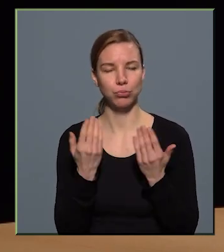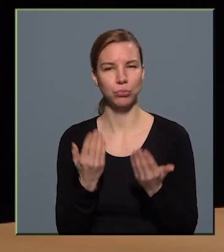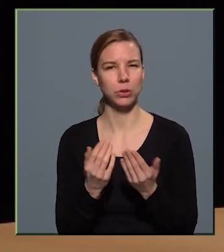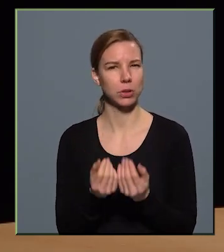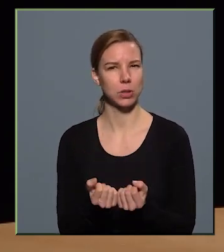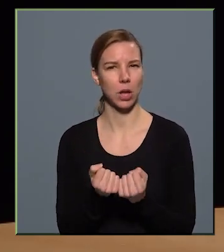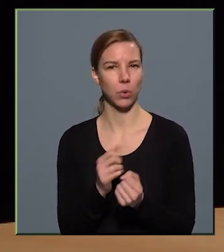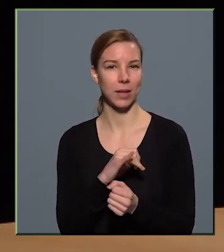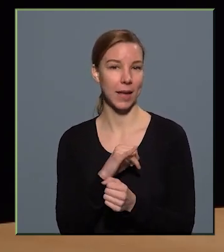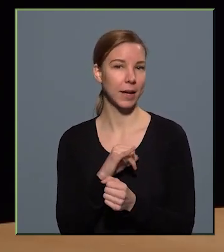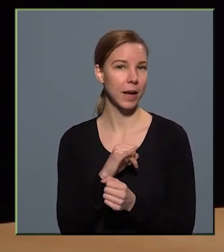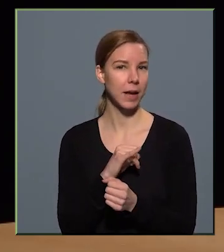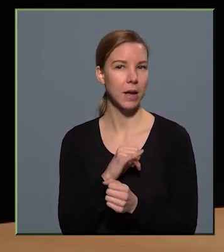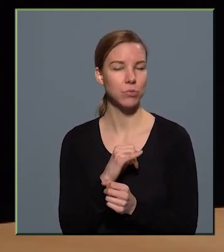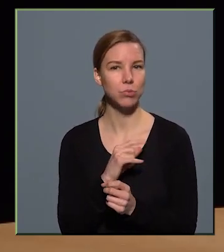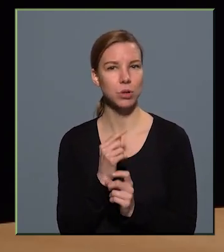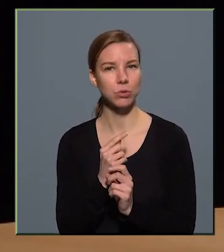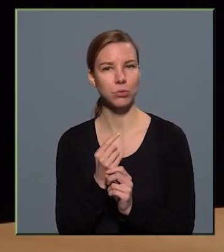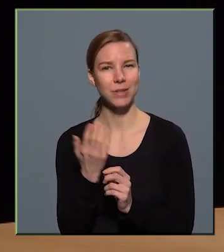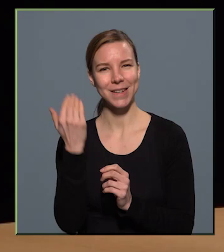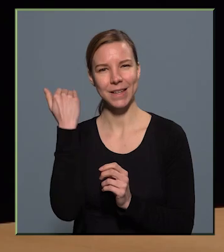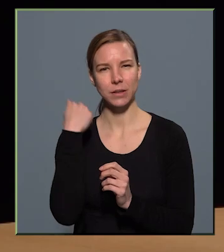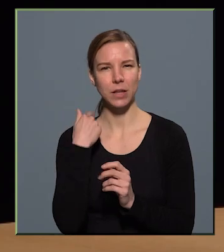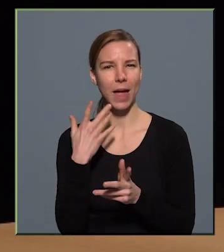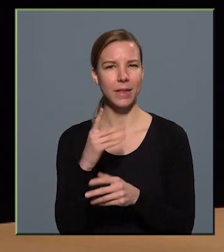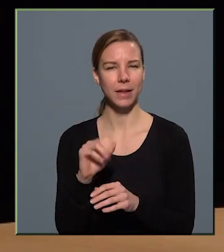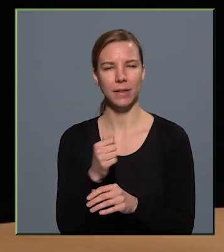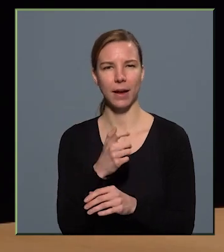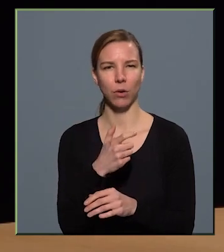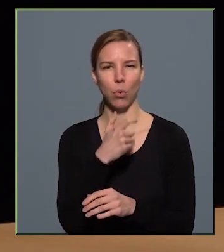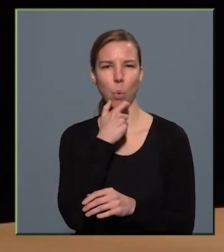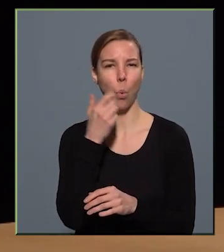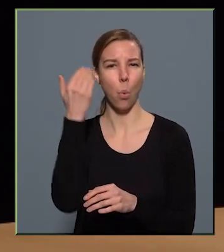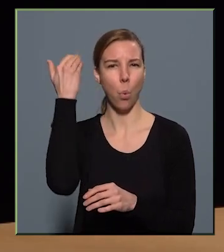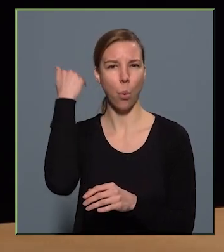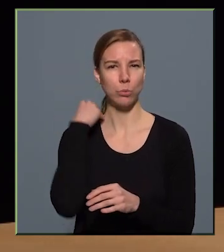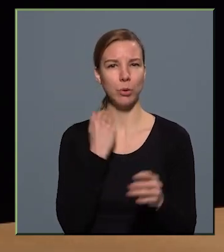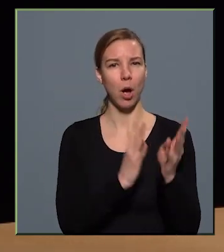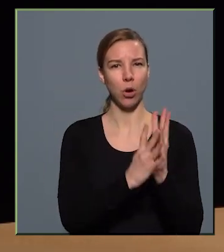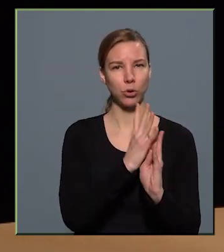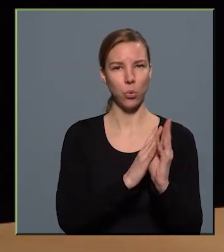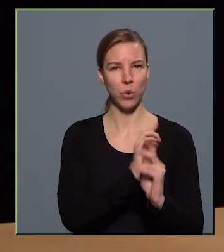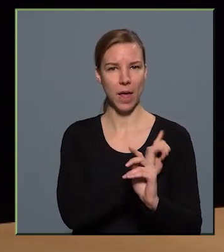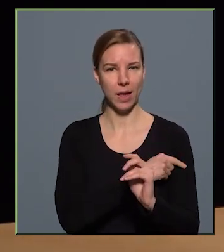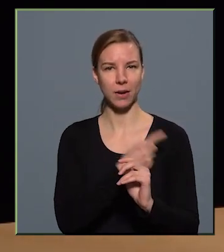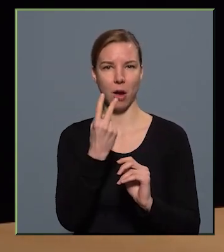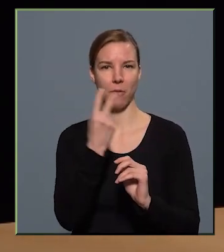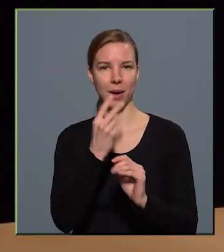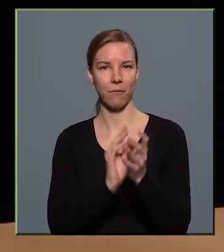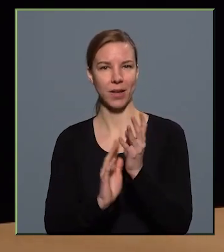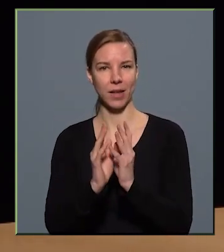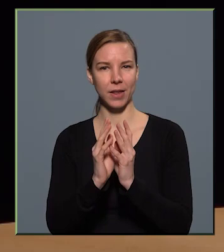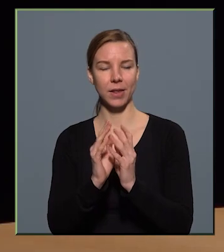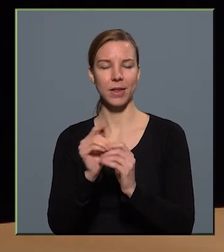nagyon érdekes, és nagyon-nagyon régen talán a legősibben egyik energiatermelési folyamat, a tűz meg a víz energia szerintem ez a kettő, hogyha most egy